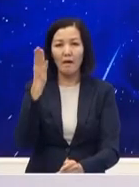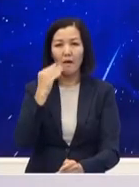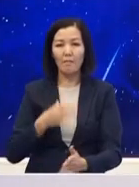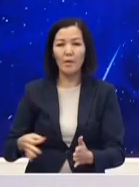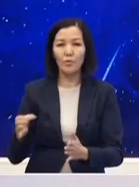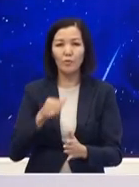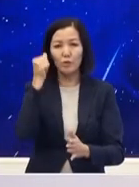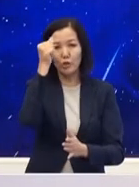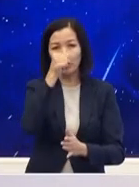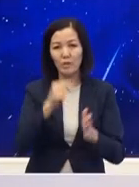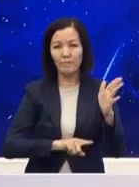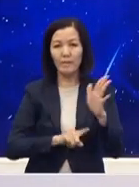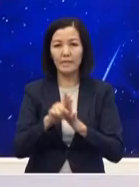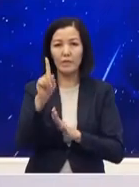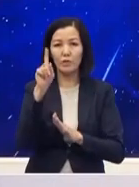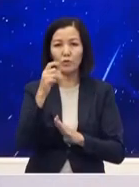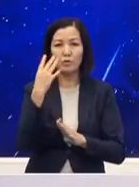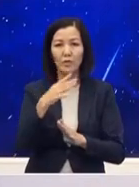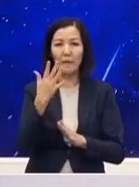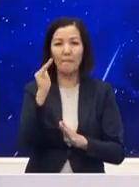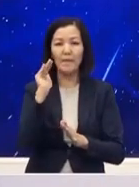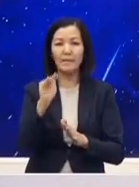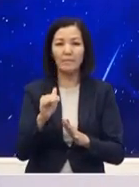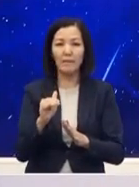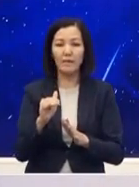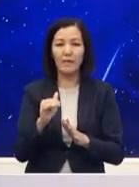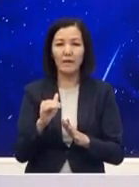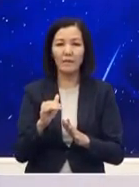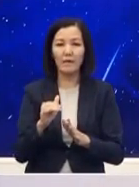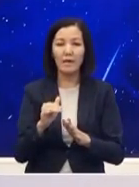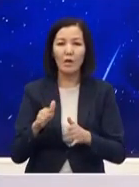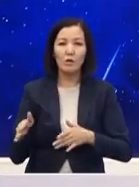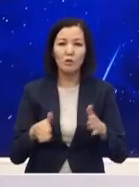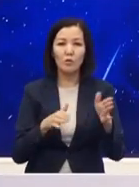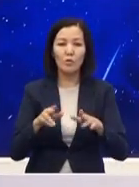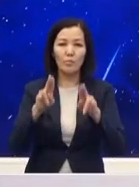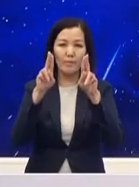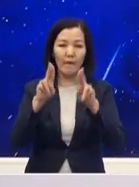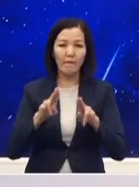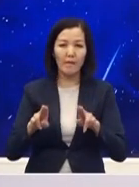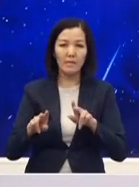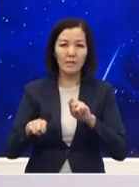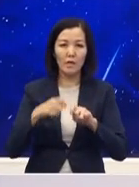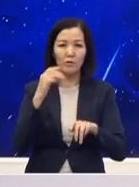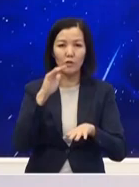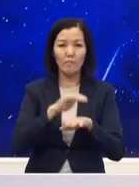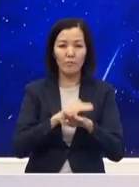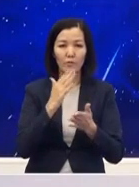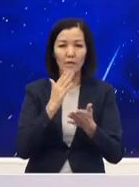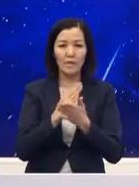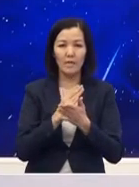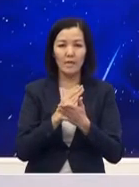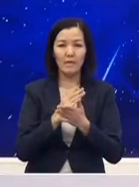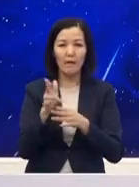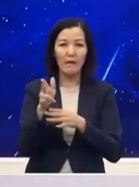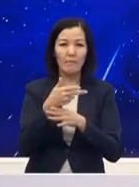Алматы облысында жыл басынан 145 мыңға жуық жол ережесін бұзу фактісі тіркелген. Бұл жүргізушілер өңір тас жолындағы бейне